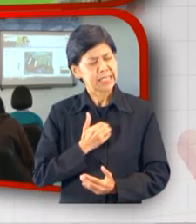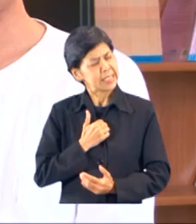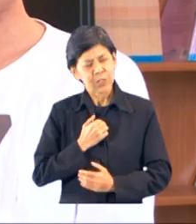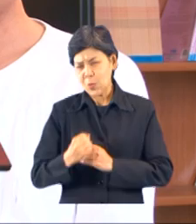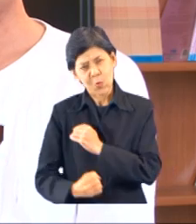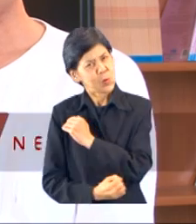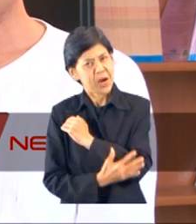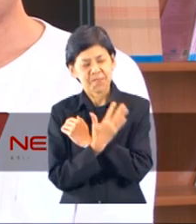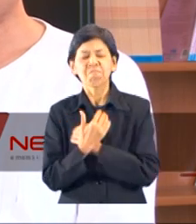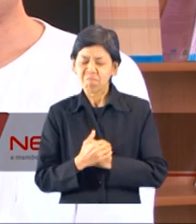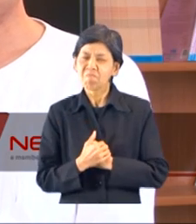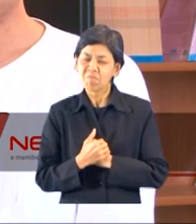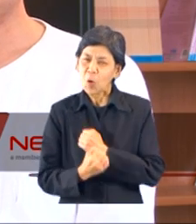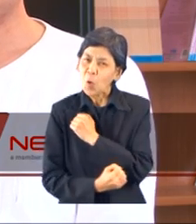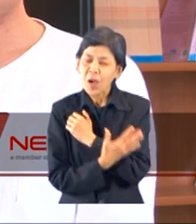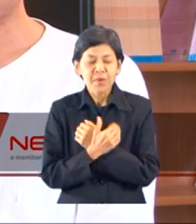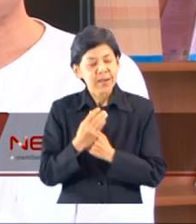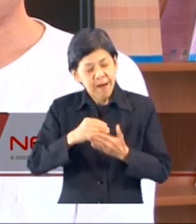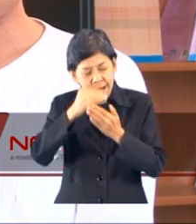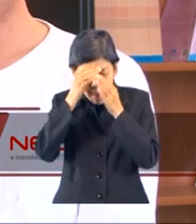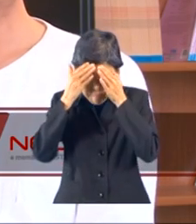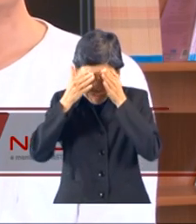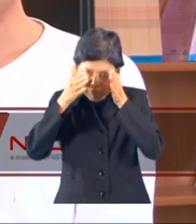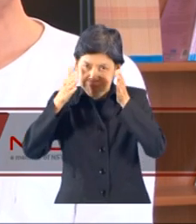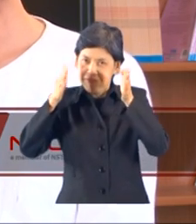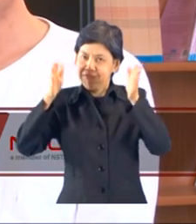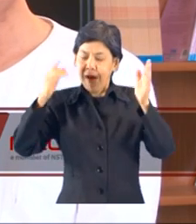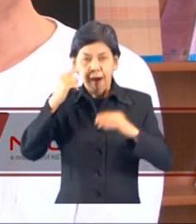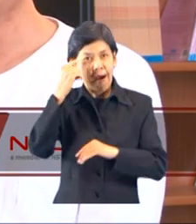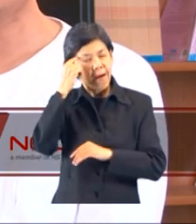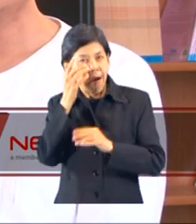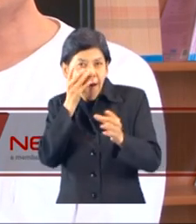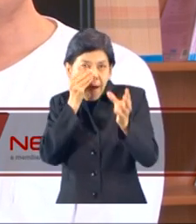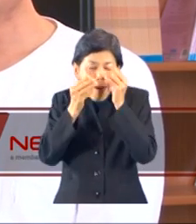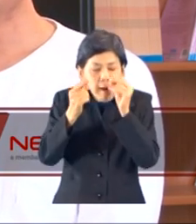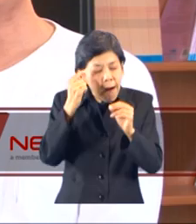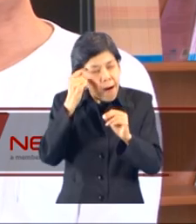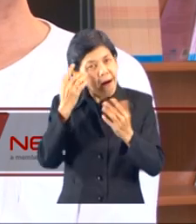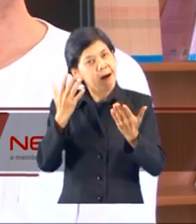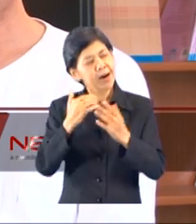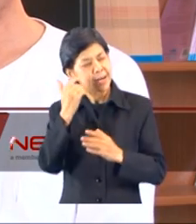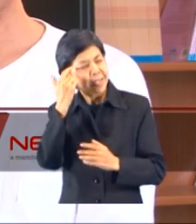ผมคิดว่าจะเป็นโอกาสเปิดสมองทางด้านความคิดให้เด็กคิด